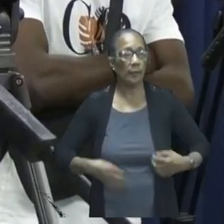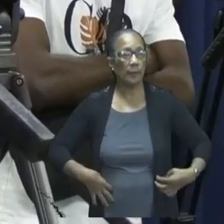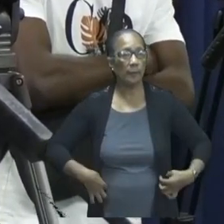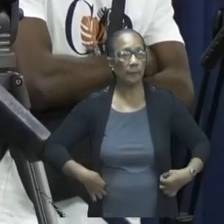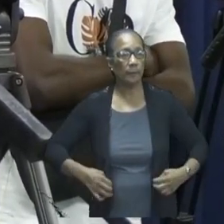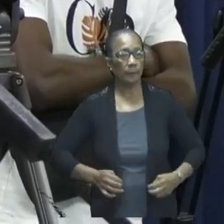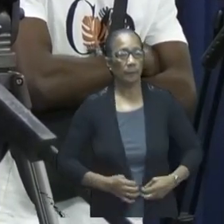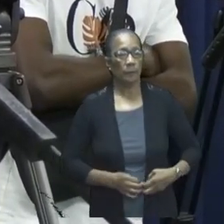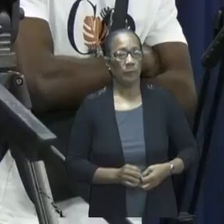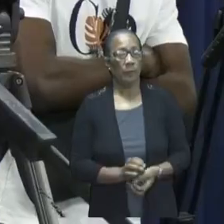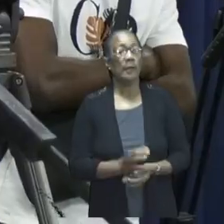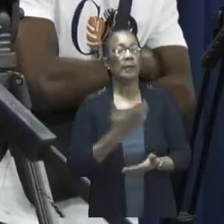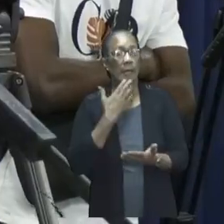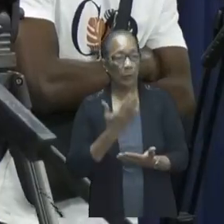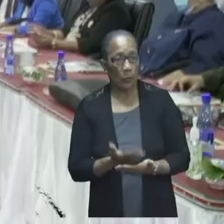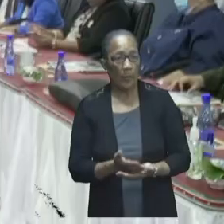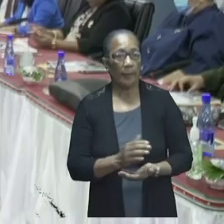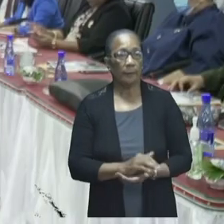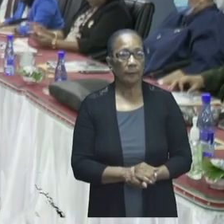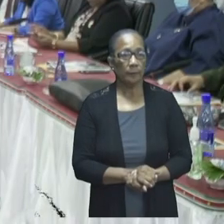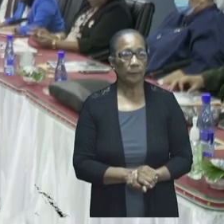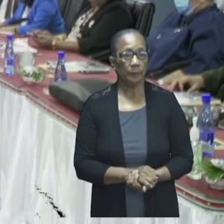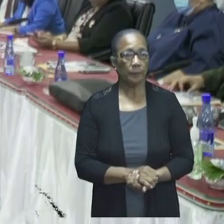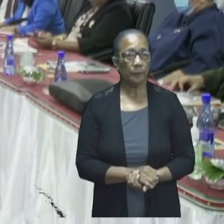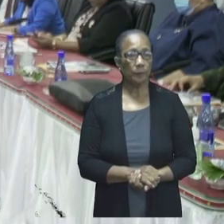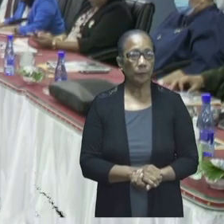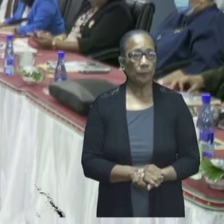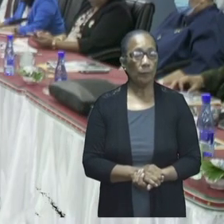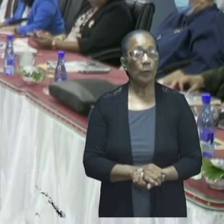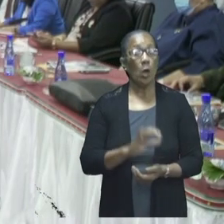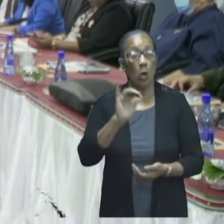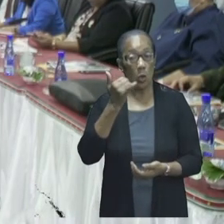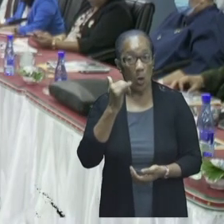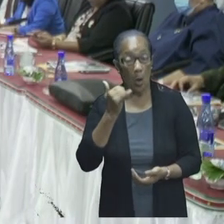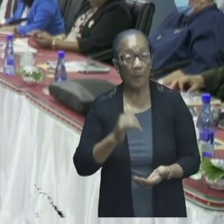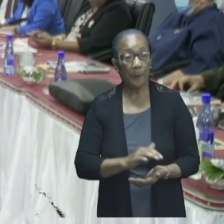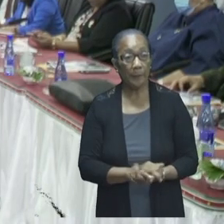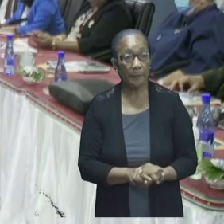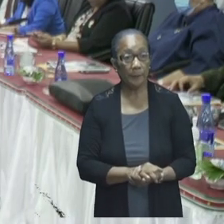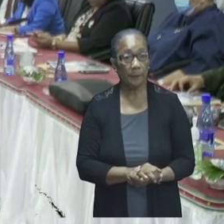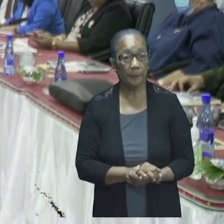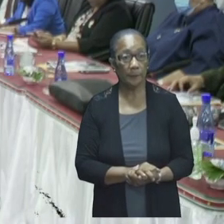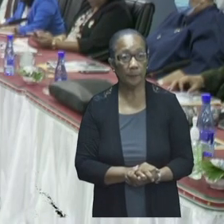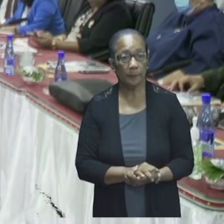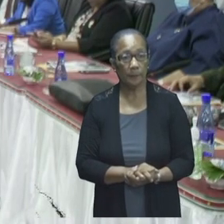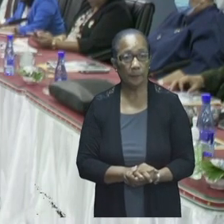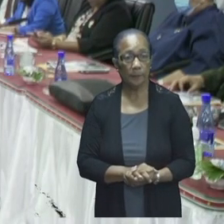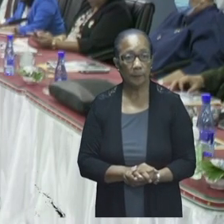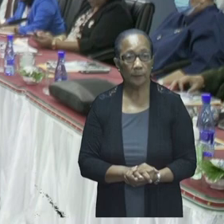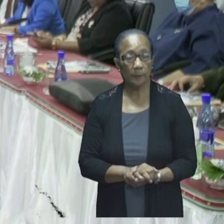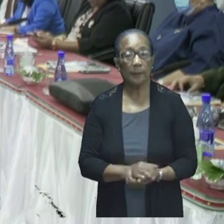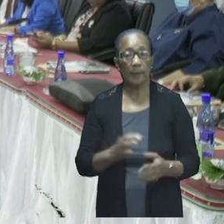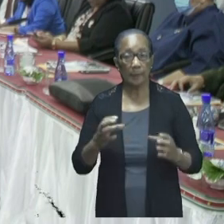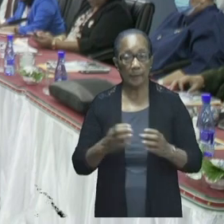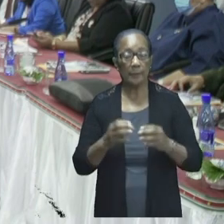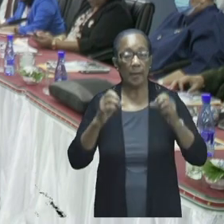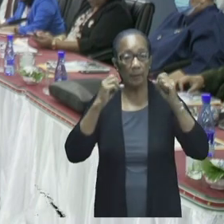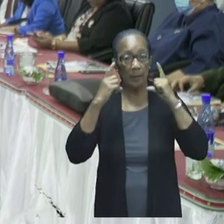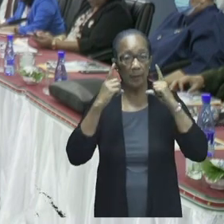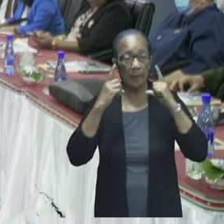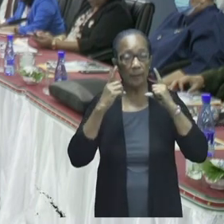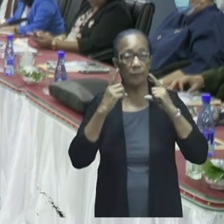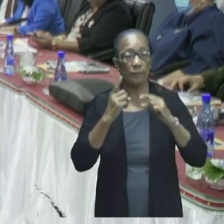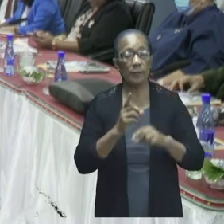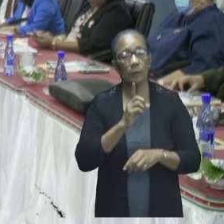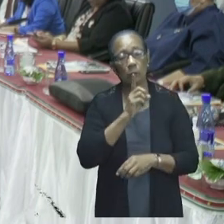ja maar dan ja inderdaad is misschien naar de samenleving een beetje stil